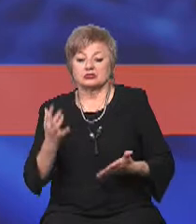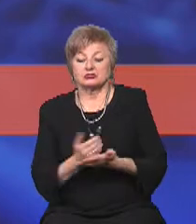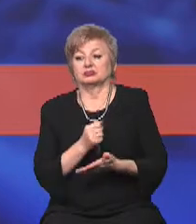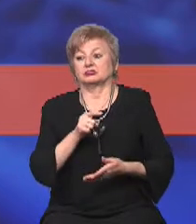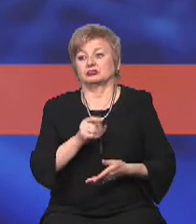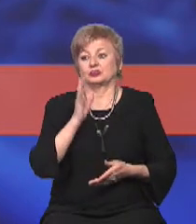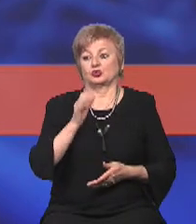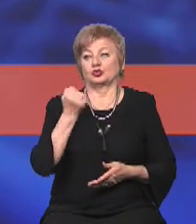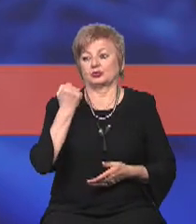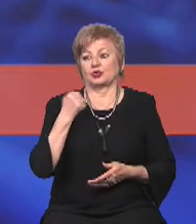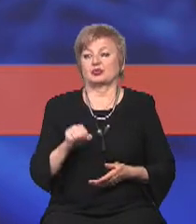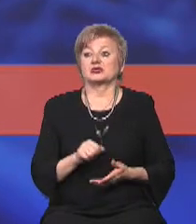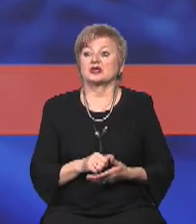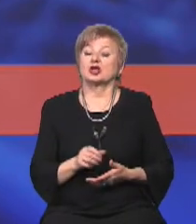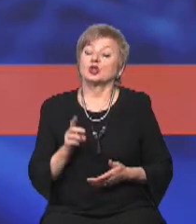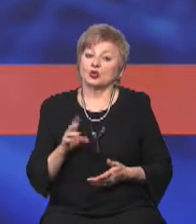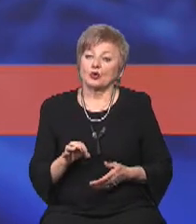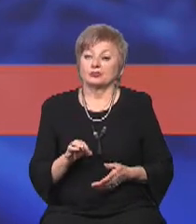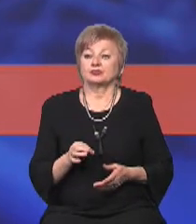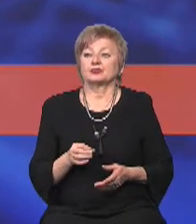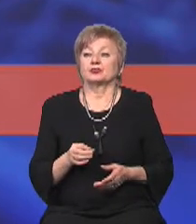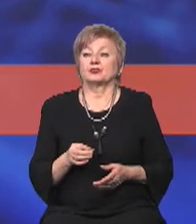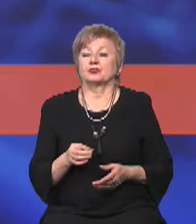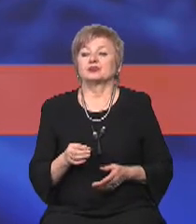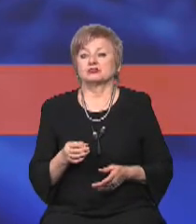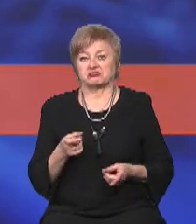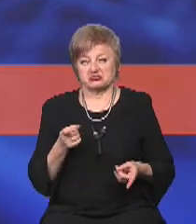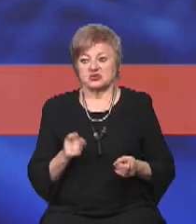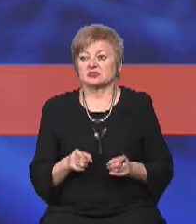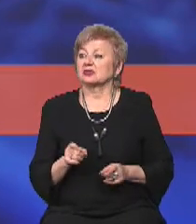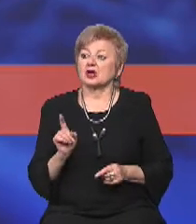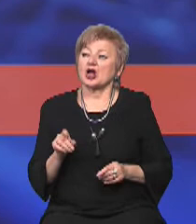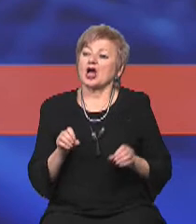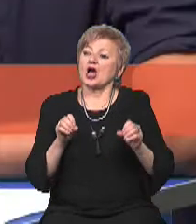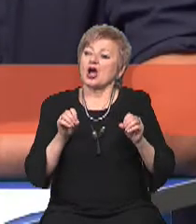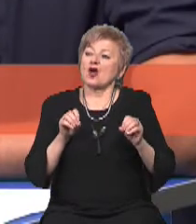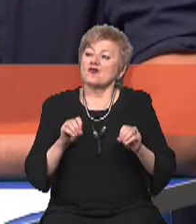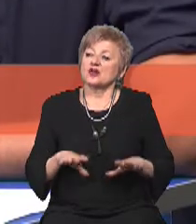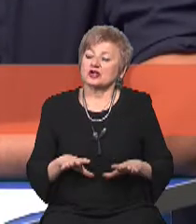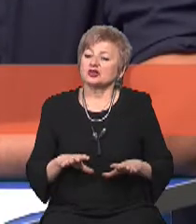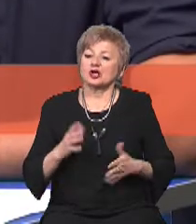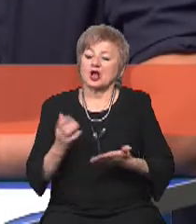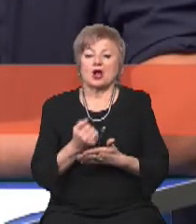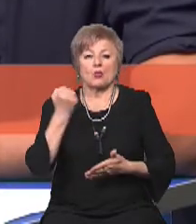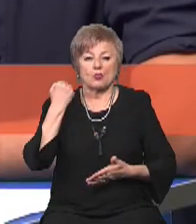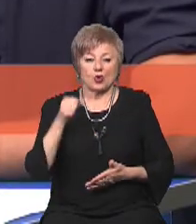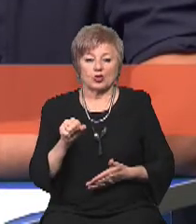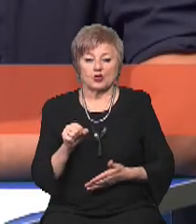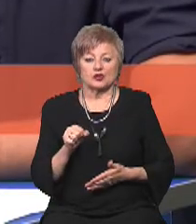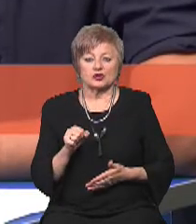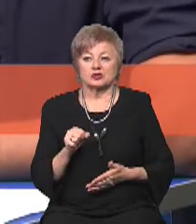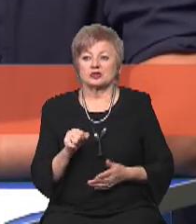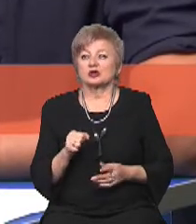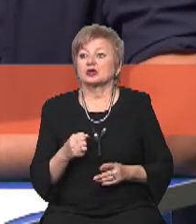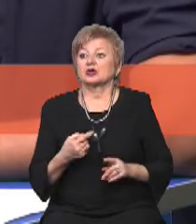буде вигравати. Але, звісно, що... Тобто вирішальним для обрання переможців це є волевиявлення